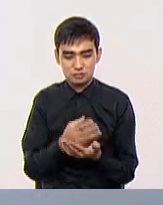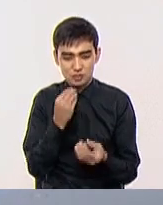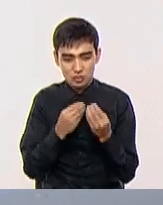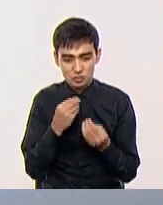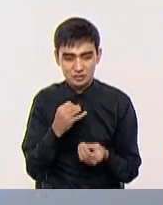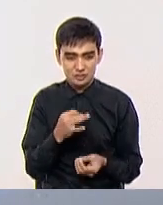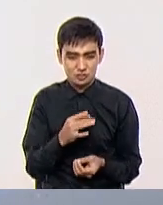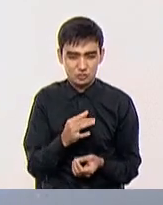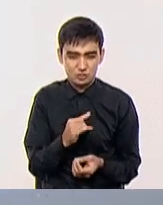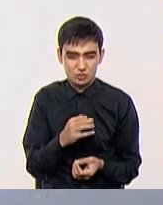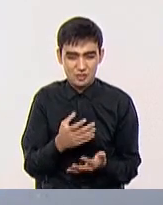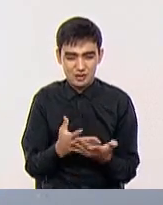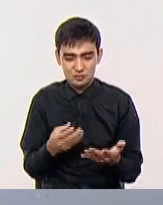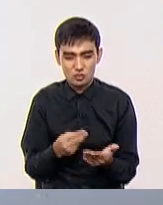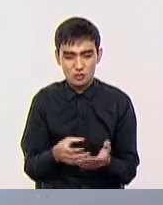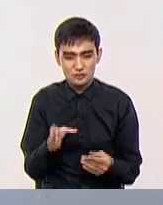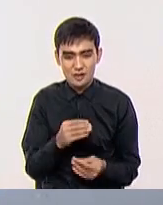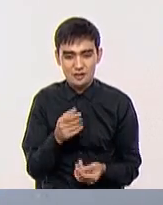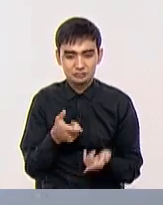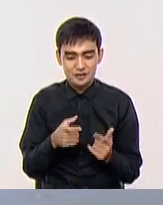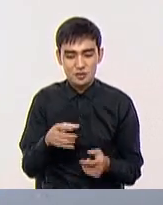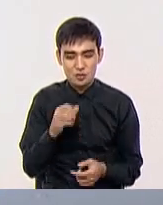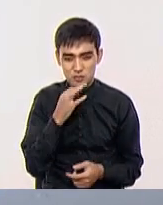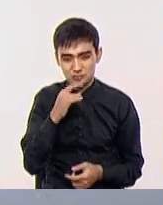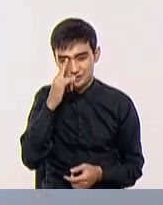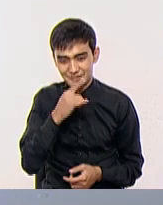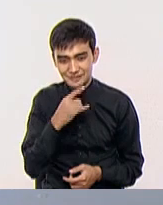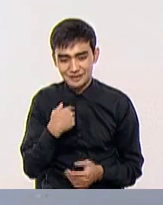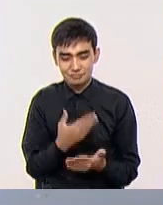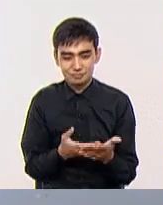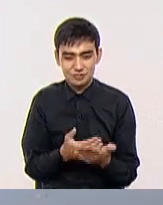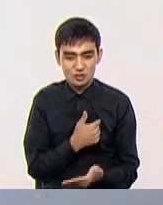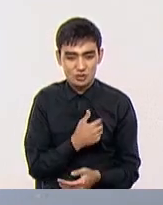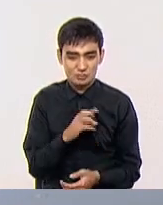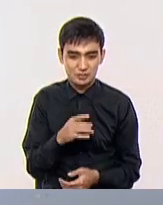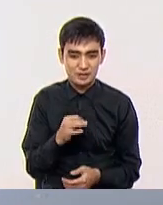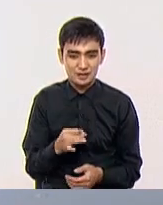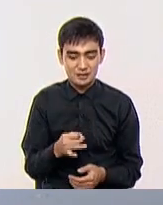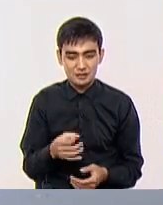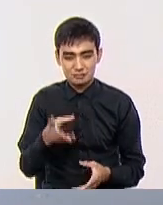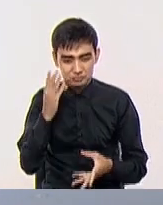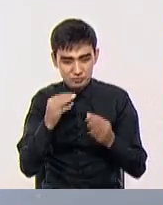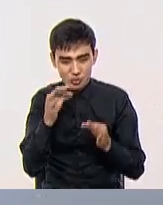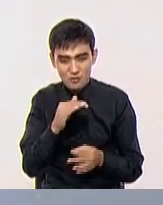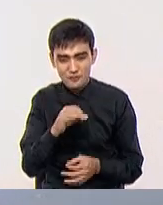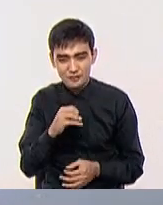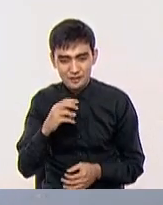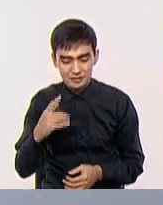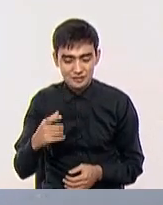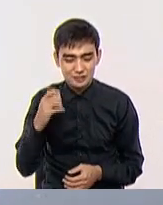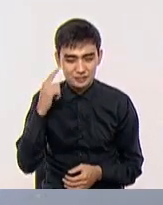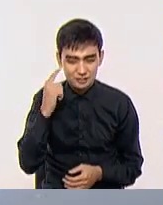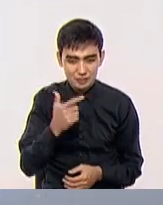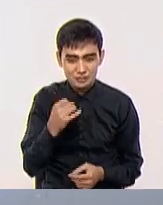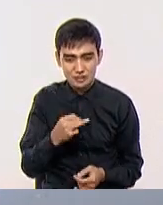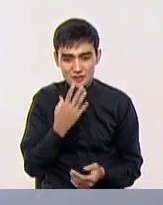продукты и услуги? На самом деле здесь каждому казахстанцу я бы рекомендовал все-таки начать познавать азы финансовой грамотности и